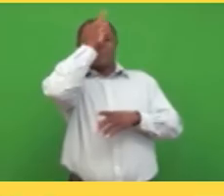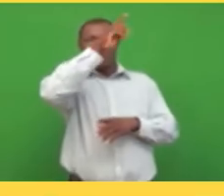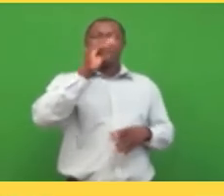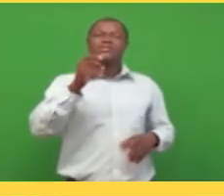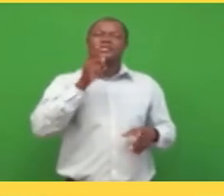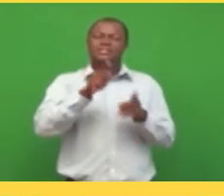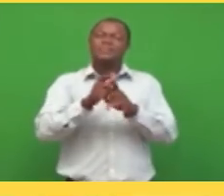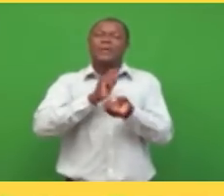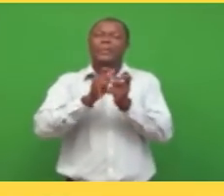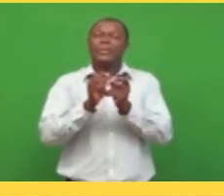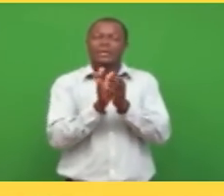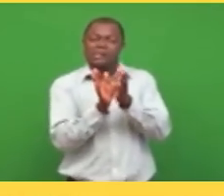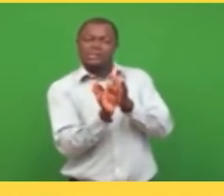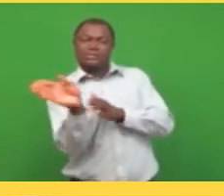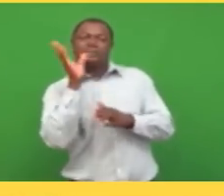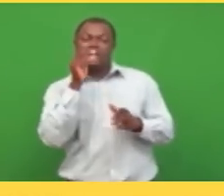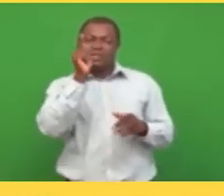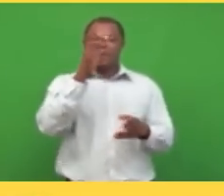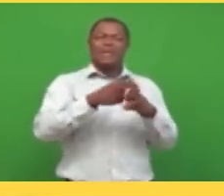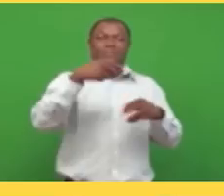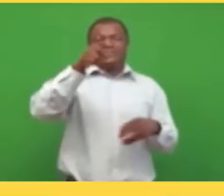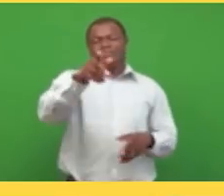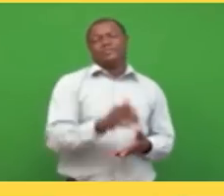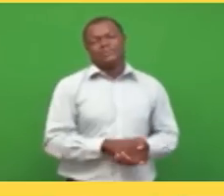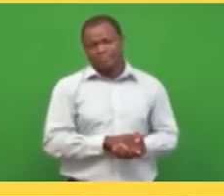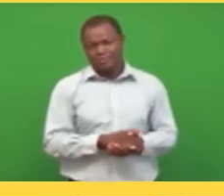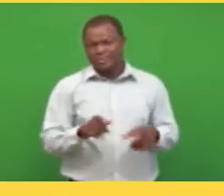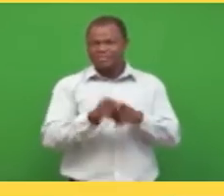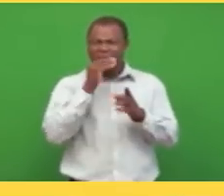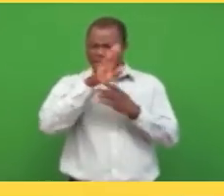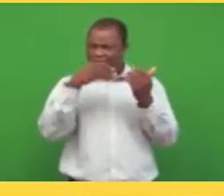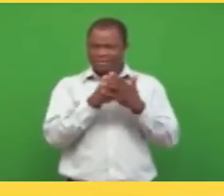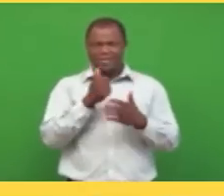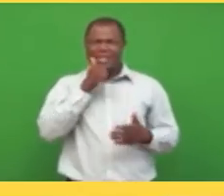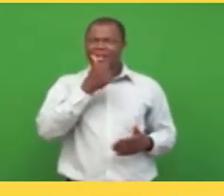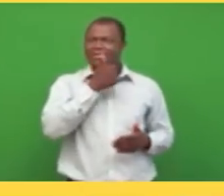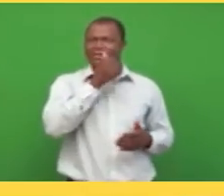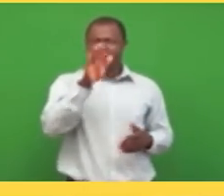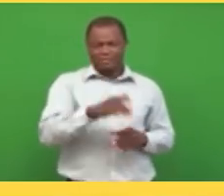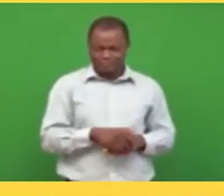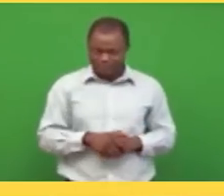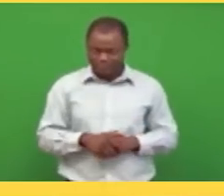pamwe chikopokopo but atori munhu ari kuudzwa izvozvo ndizvozvo mashoko makukutu ari kutaurwa nai